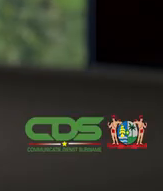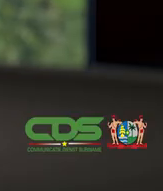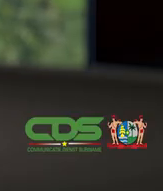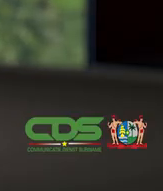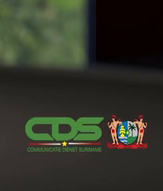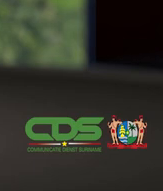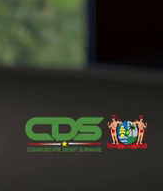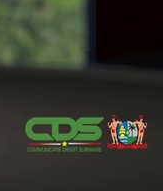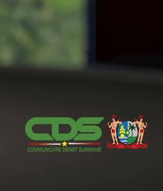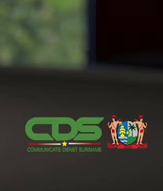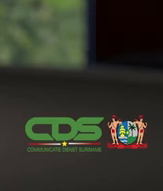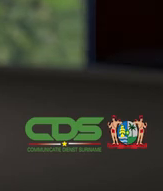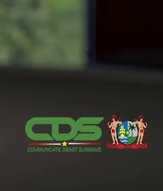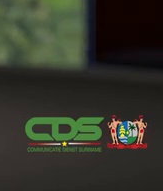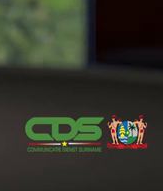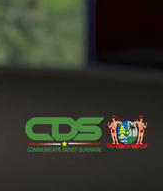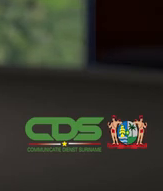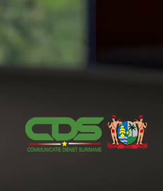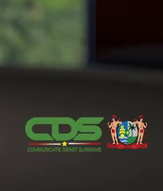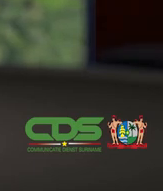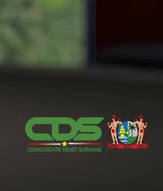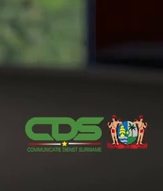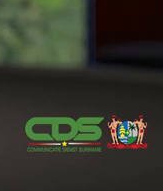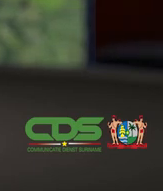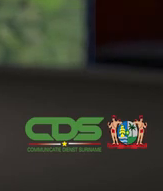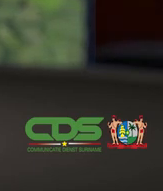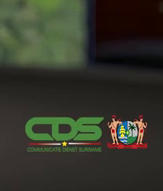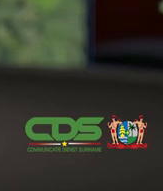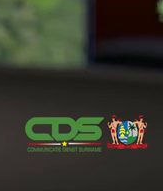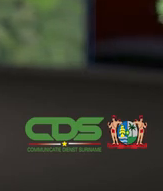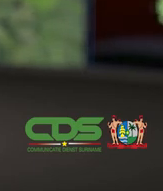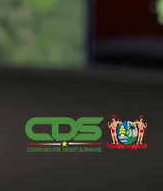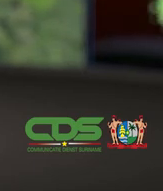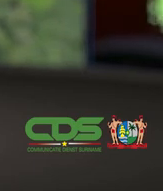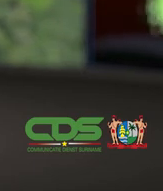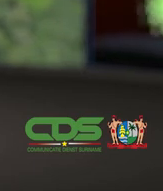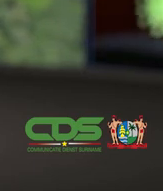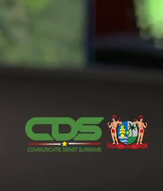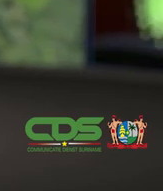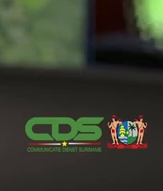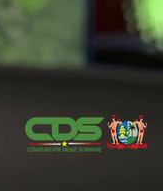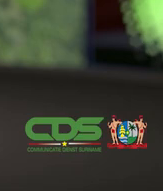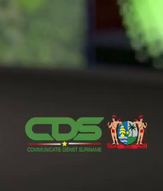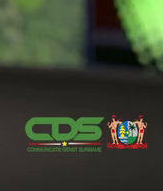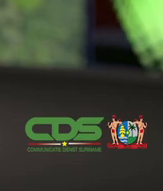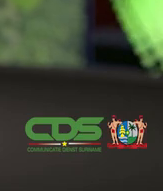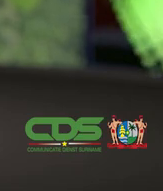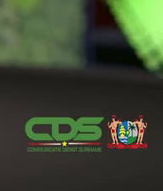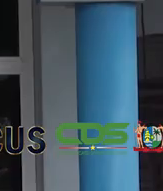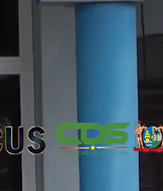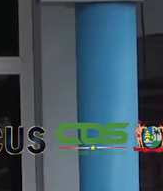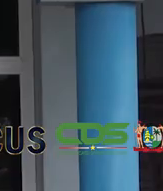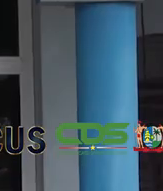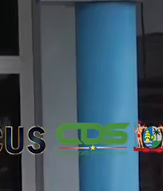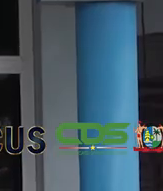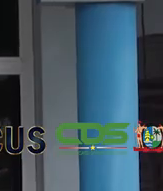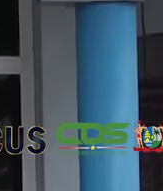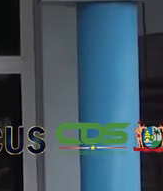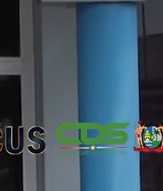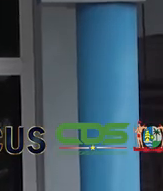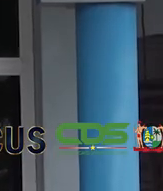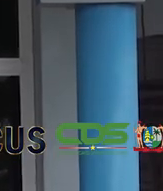Een van de overbruggingsmaatregelen van de regering is het toekennen van een ondersteuningstoelage aan bepaalde groepen.